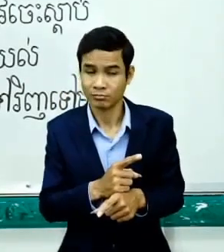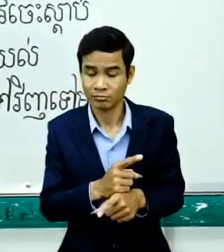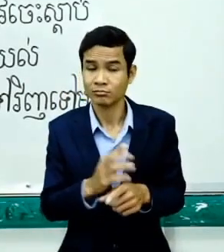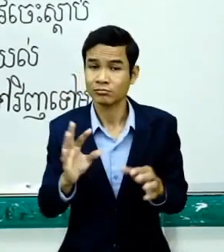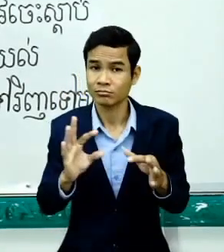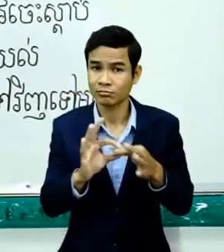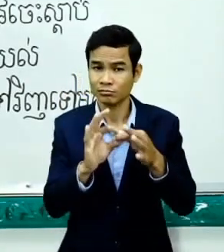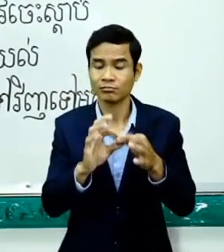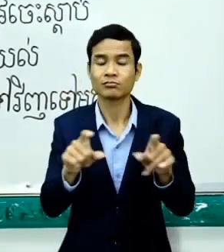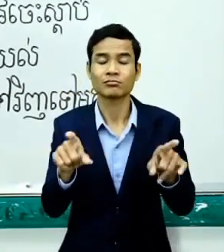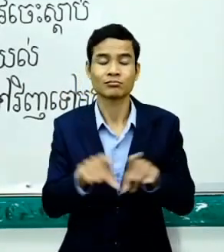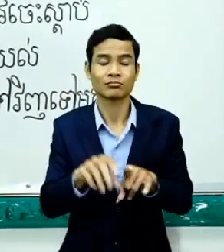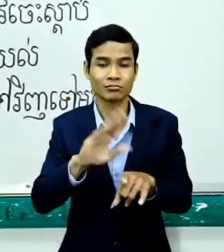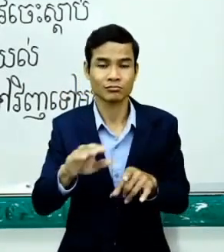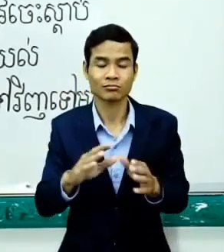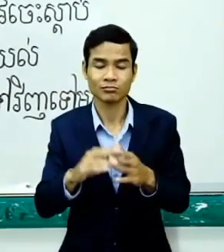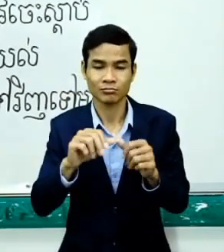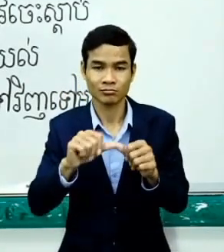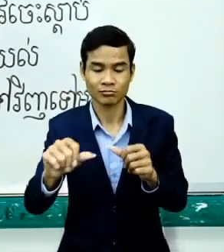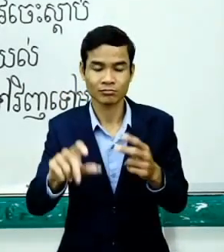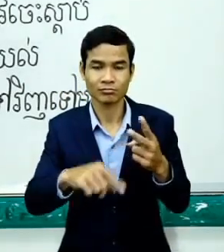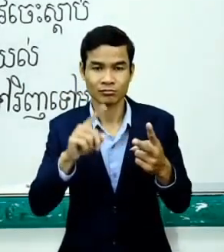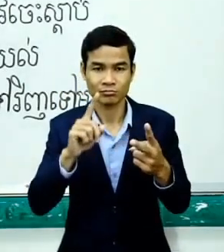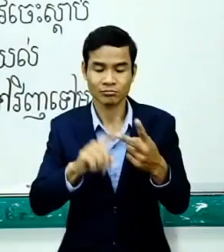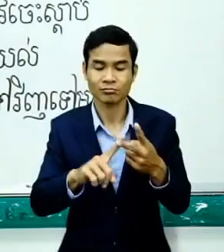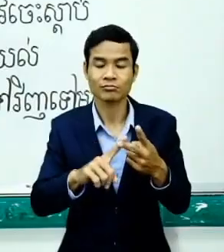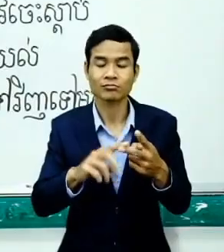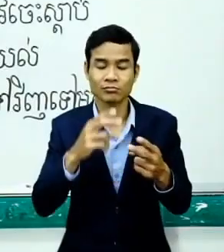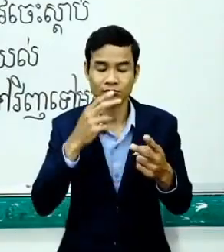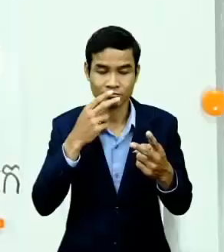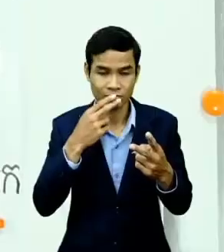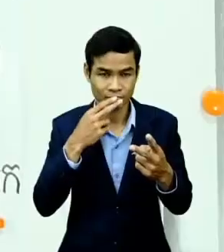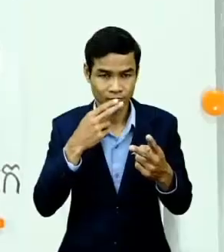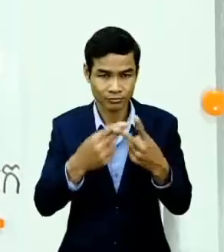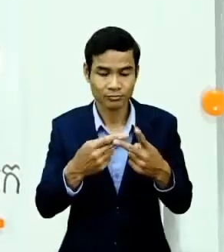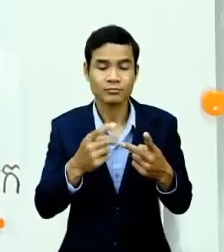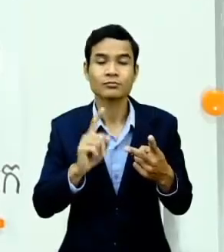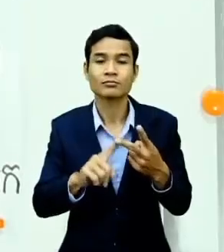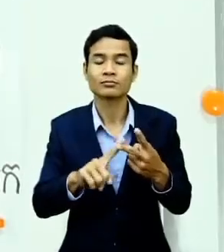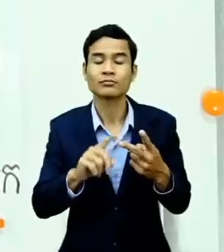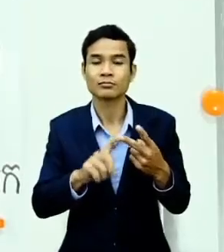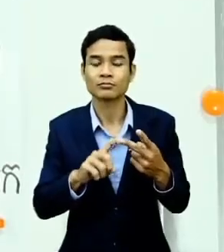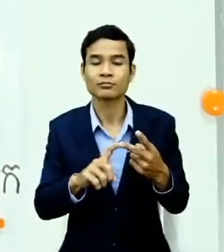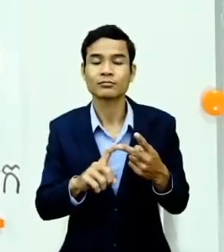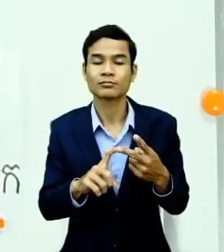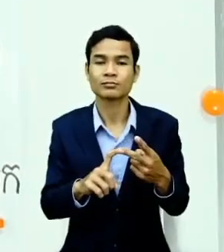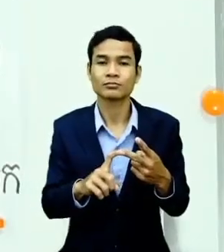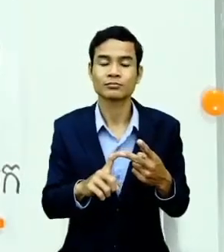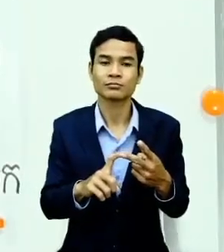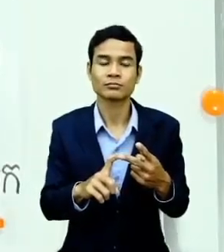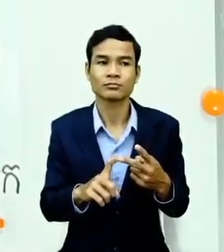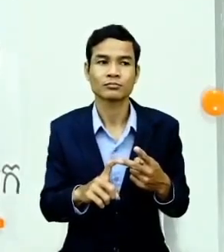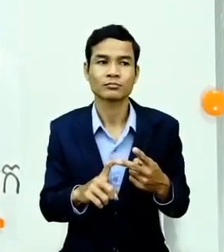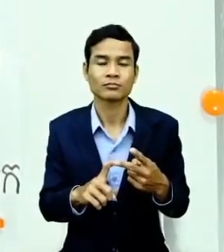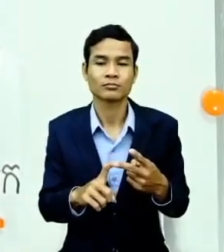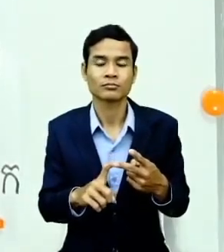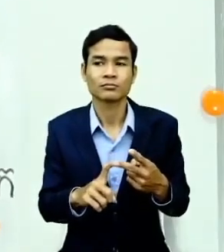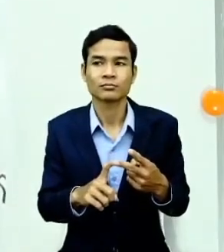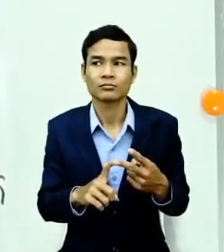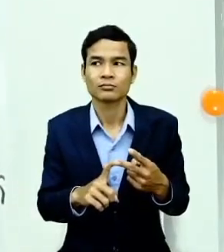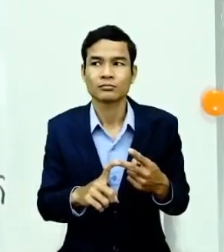là bà đi nè con nè ta bắn to tơ xâm nô chùm lại tì pì pì